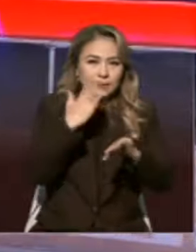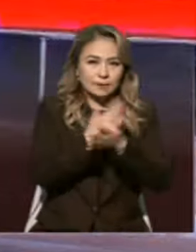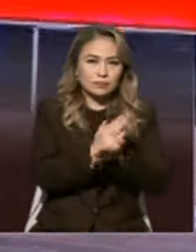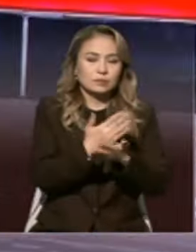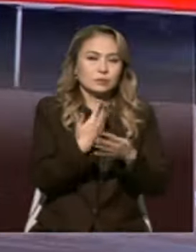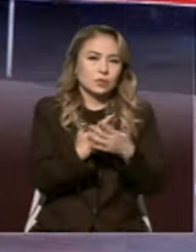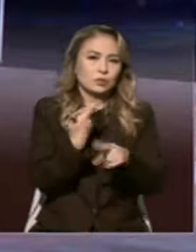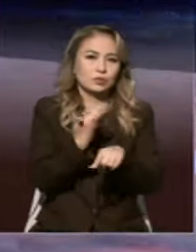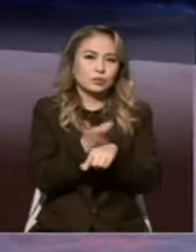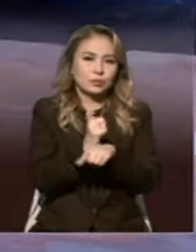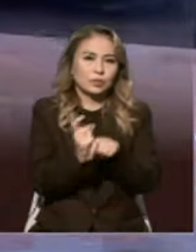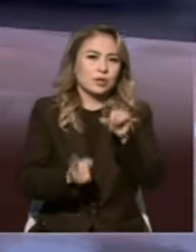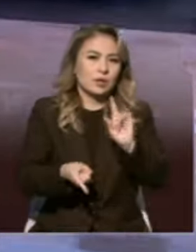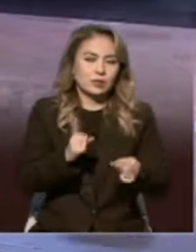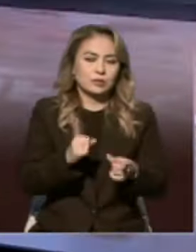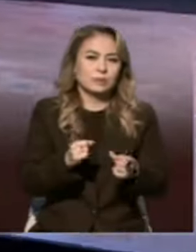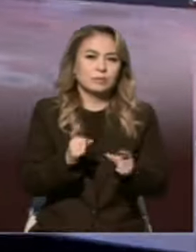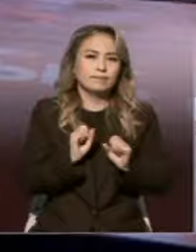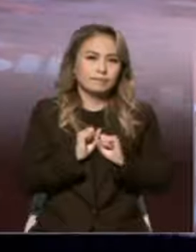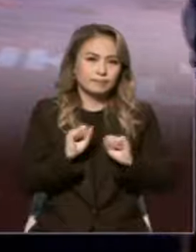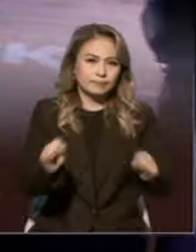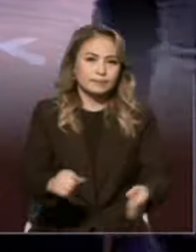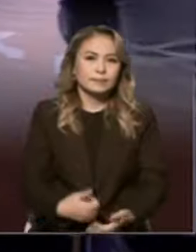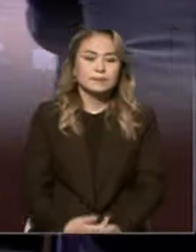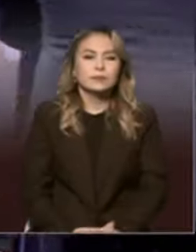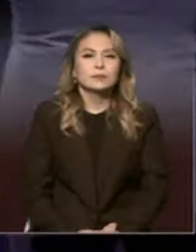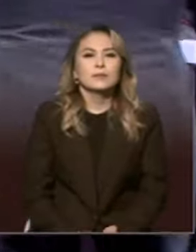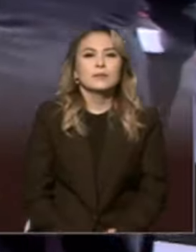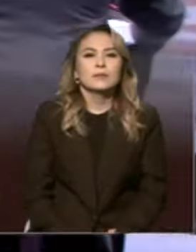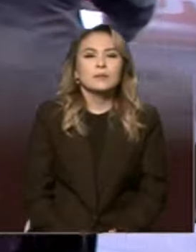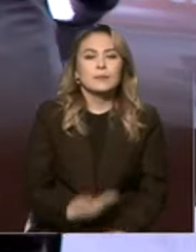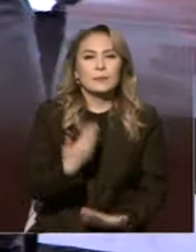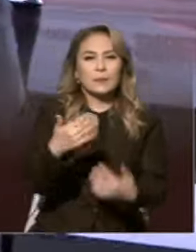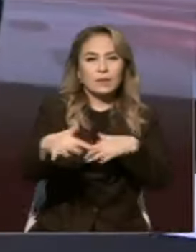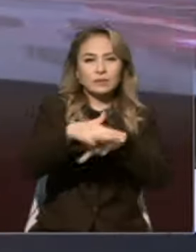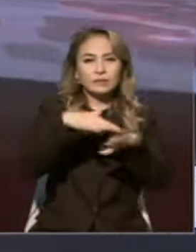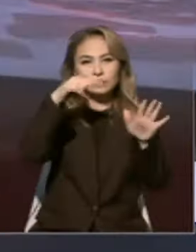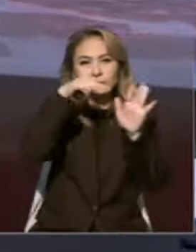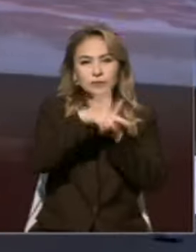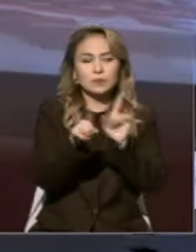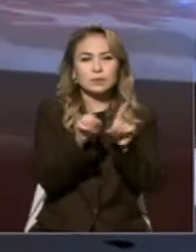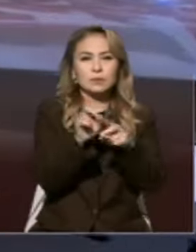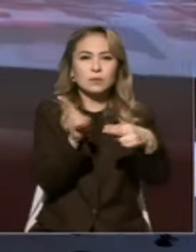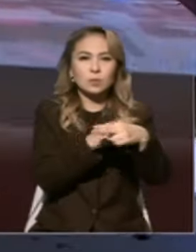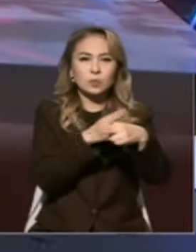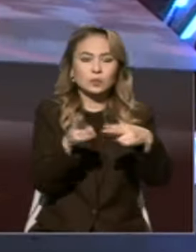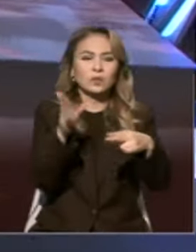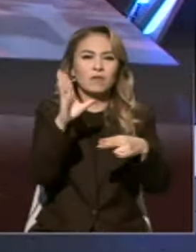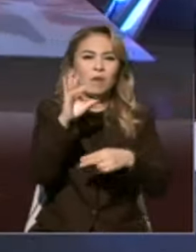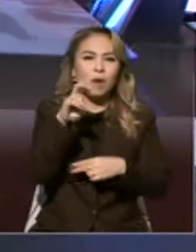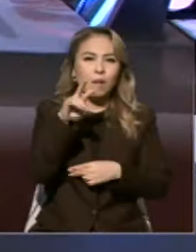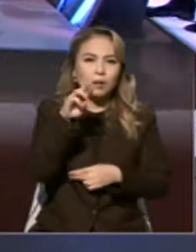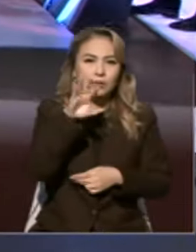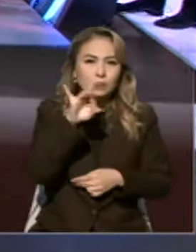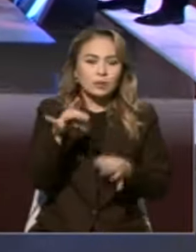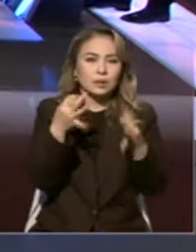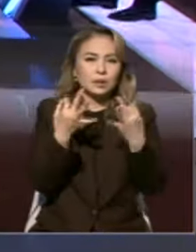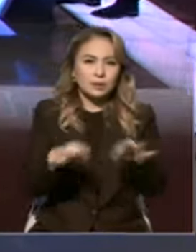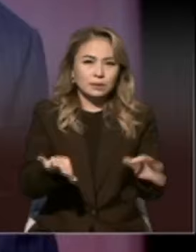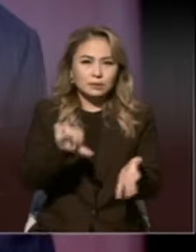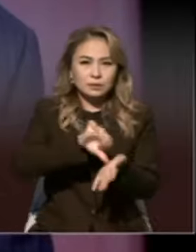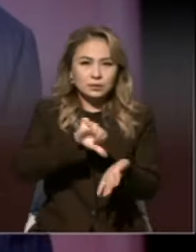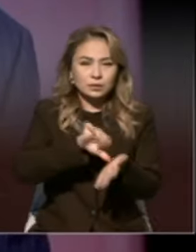айтар едім шынында да қазір ерлік. Сіздер енді елдің ішінде жүрсіздер. Жаңа күресті талқылайық. Жаңа волонтерлар, еріктілер деп айтып